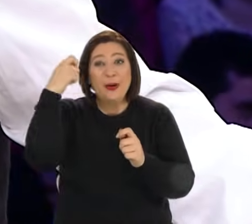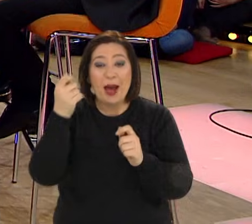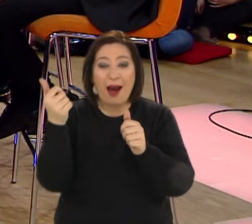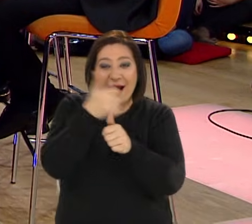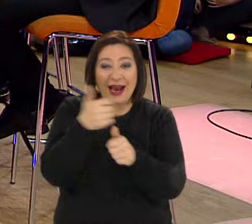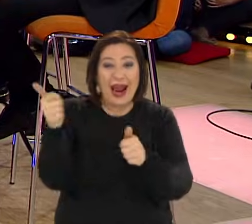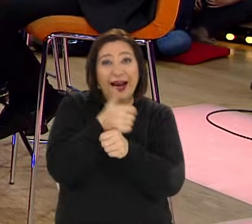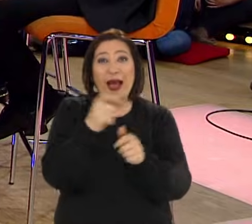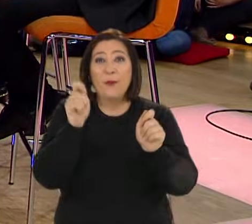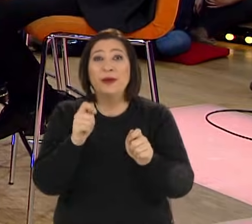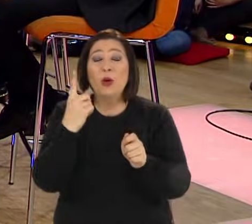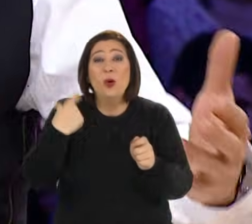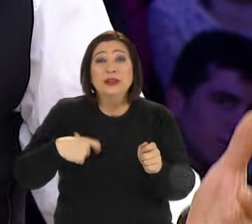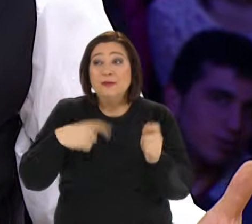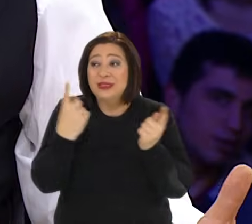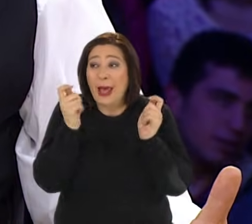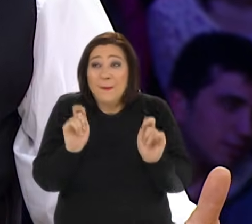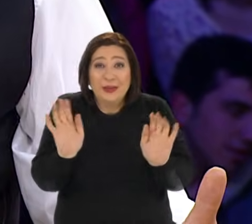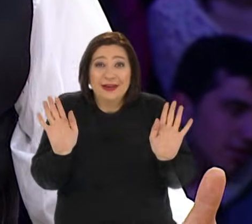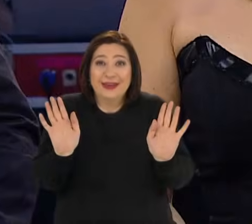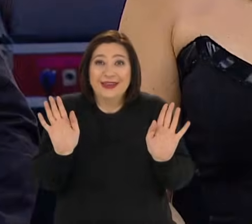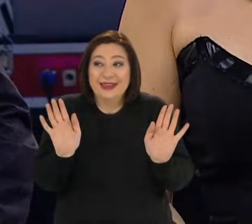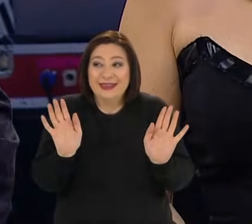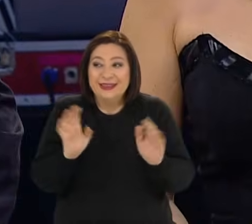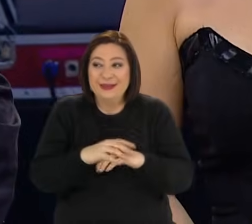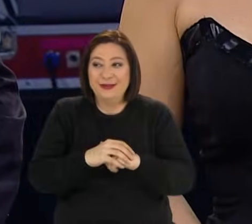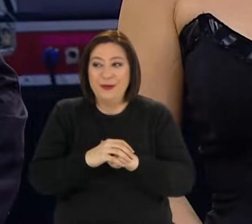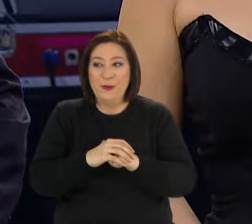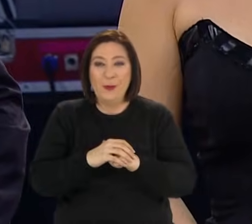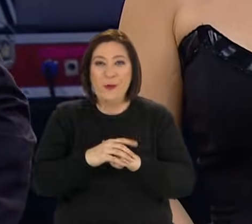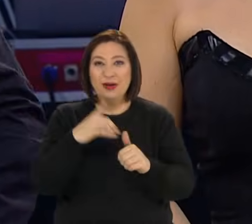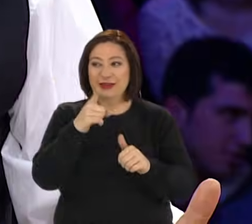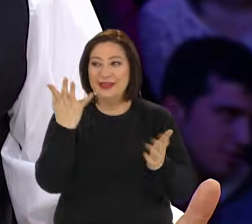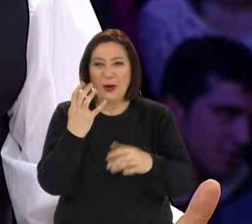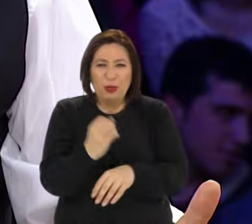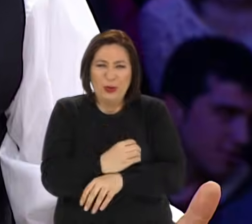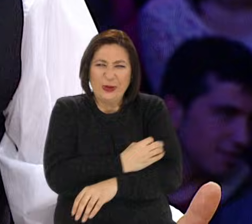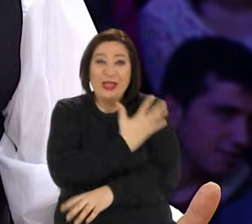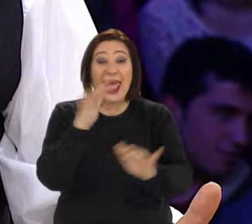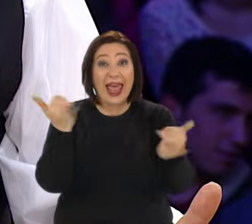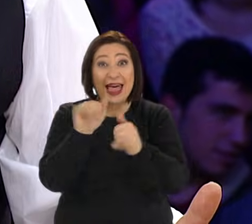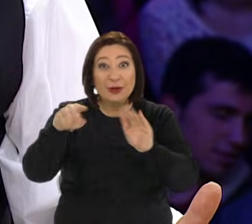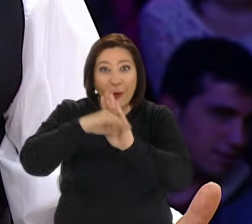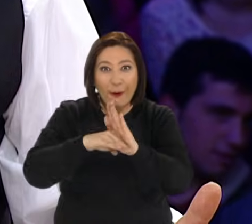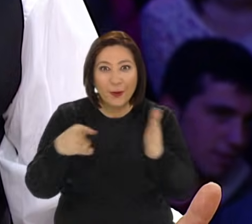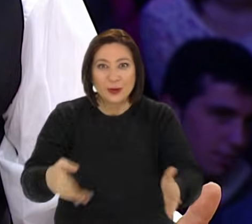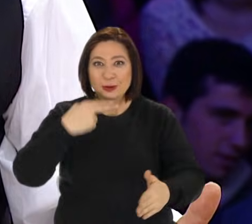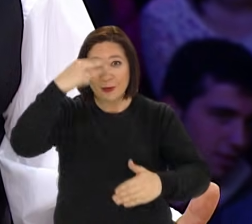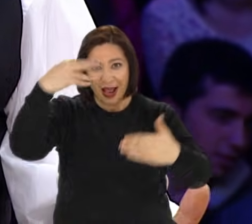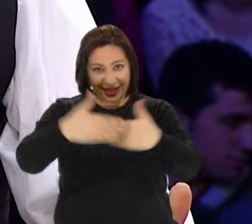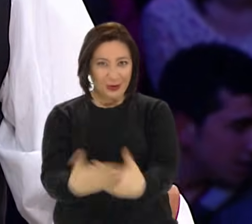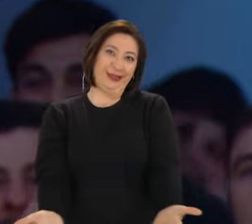arka arkaya koyduk. Yani bir özel bir şey yapmadık. Siz de ne duygusalsınız. Eğlence programı ya, cuma